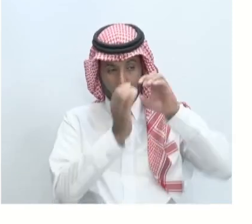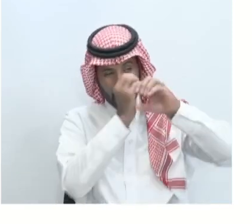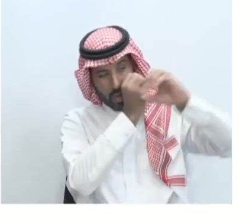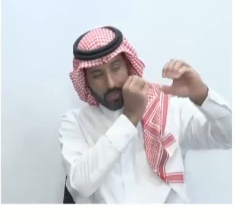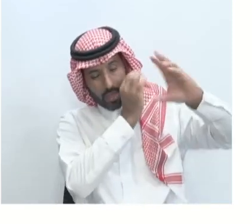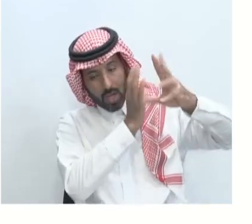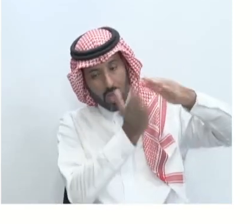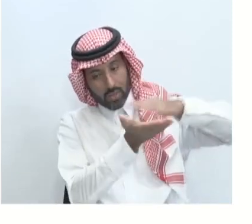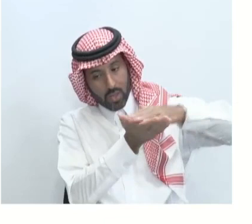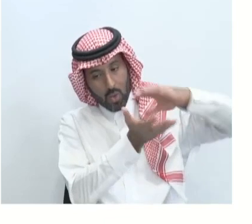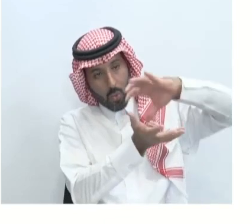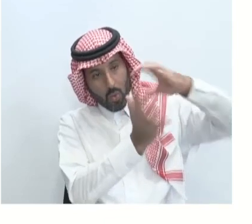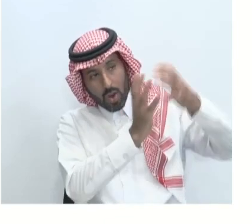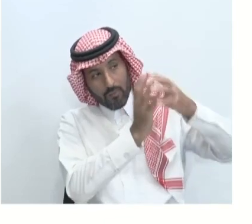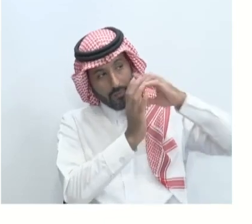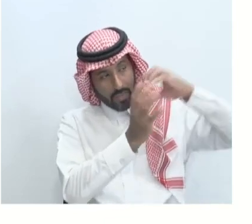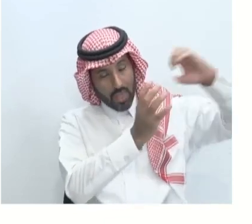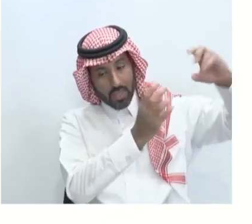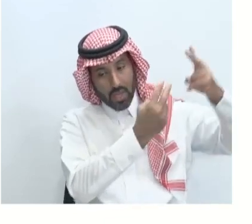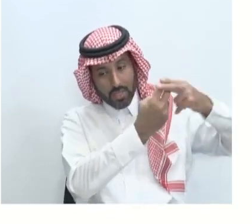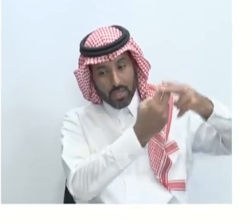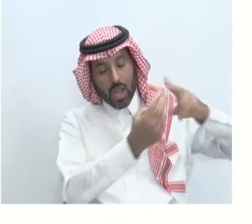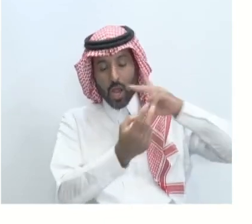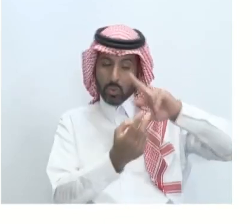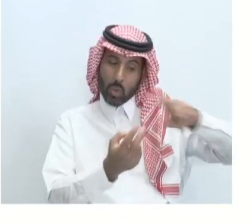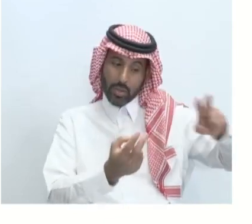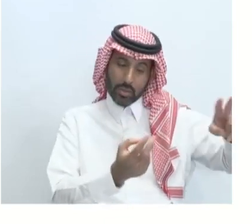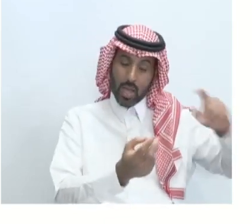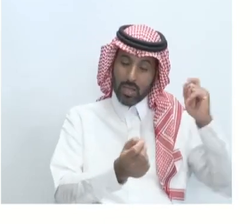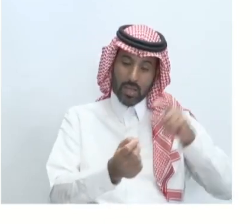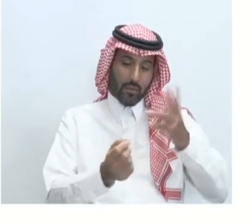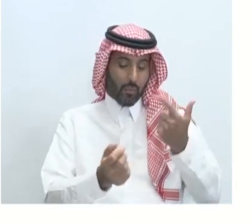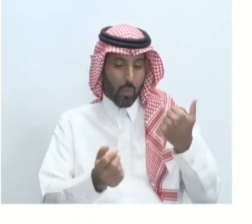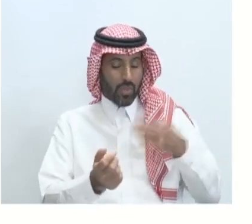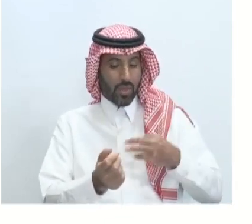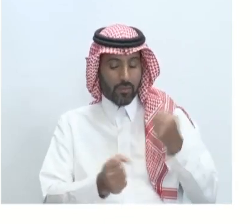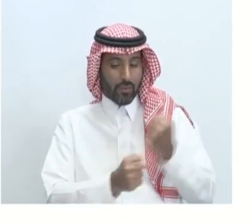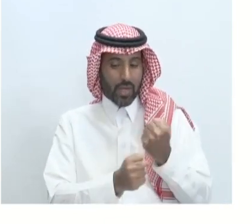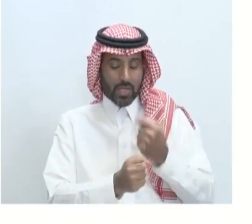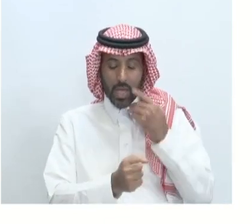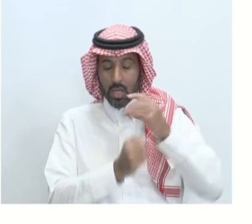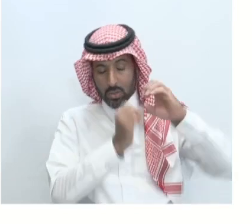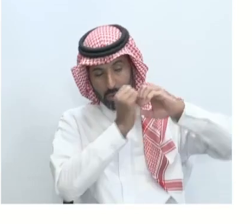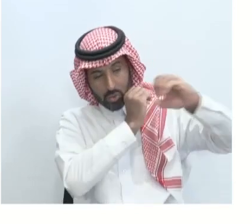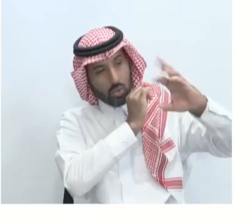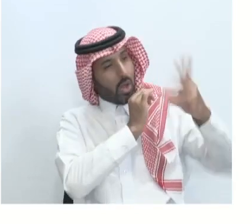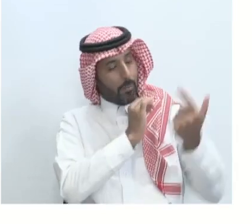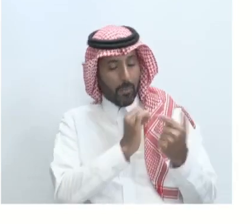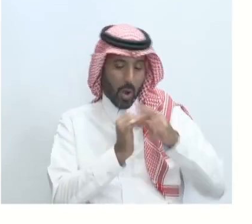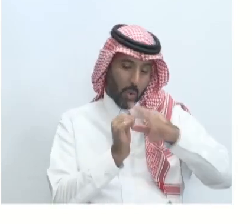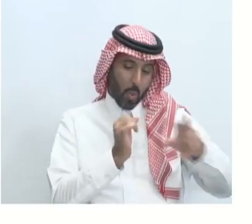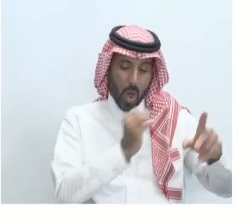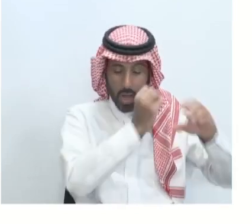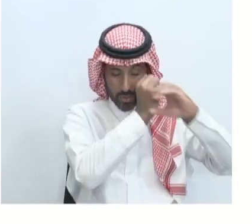والفضائيه تطرقنا الى الاهداف وذكرنا بان يعدد او تعدد مهام التلسكوبات ان يذكر او تذكري انواع